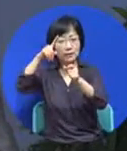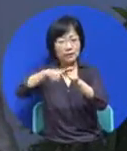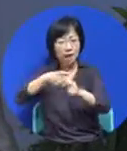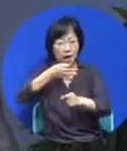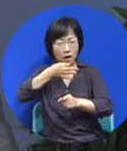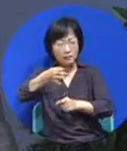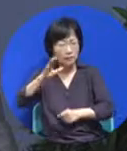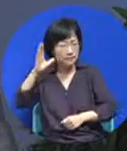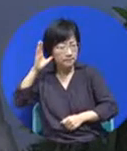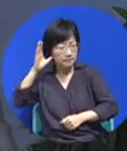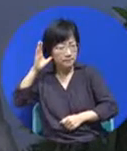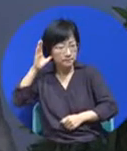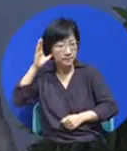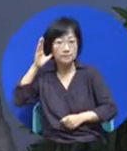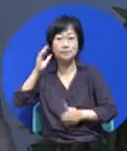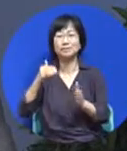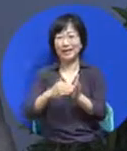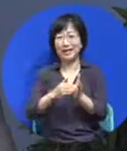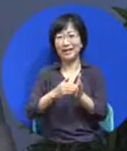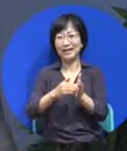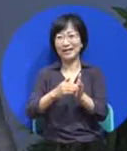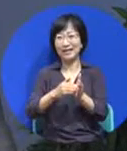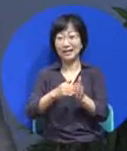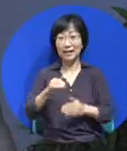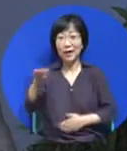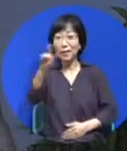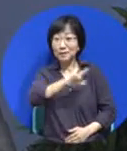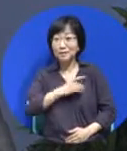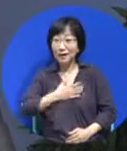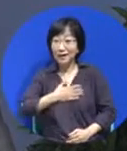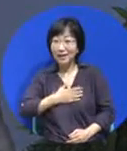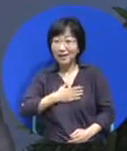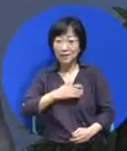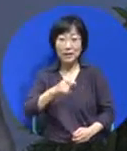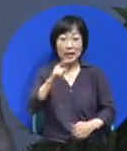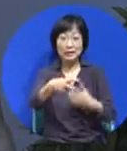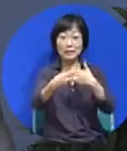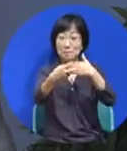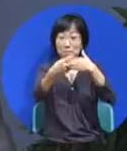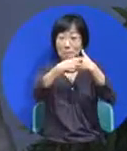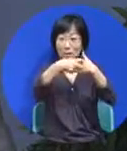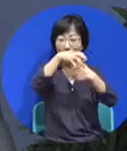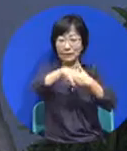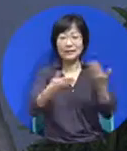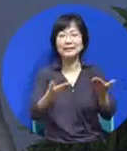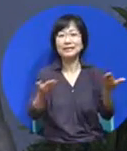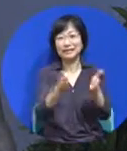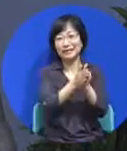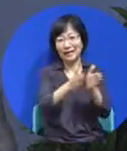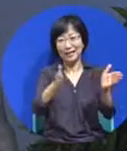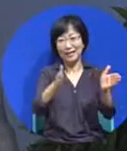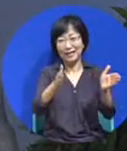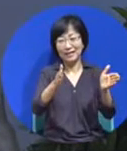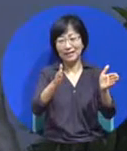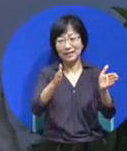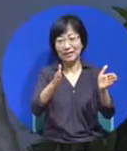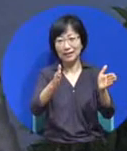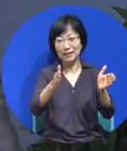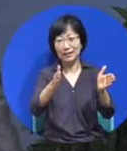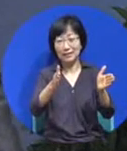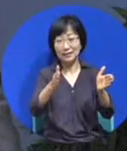age. 그래서 여러분 아시다시피 그 병원에 근무하게 됩니다. And as you know very well, this Ann Sullivan was